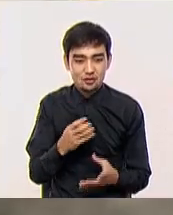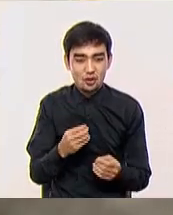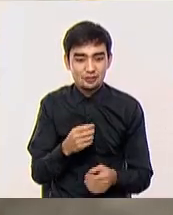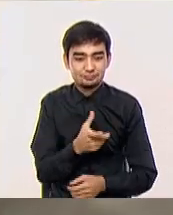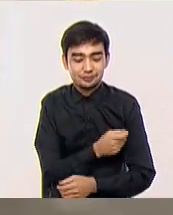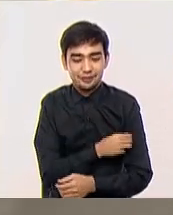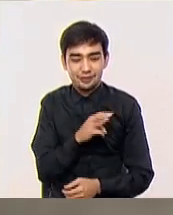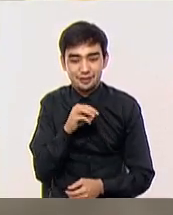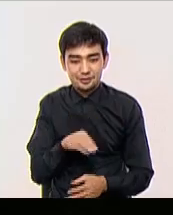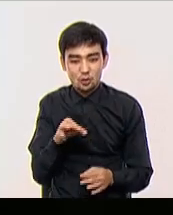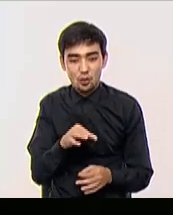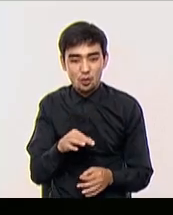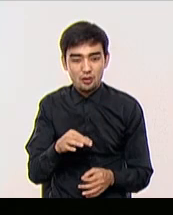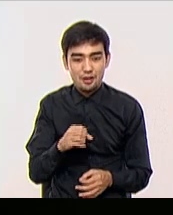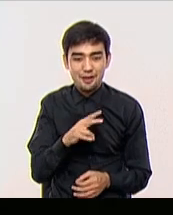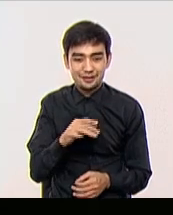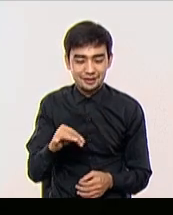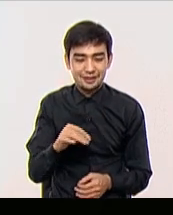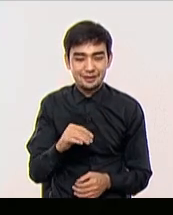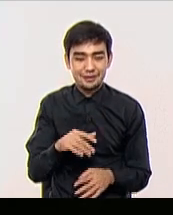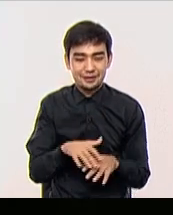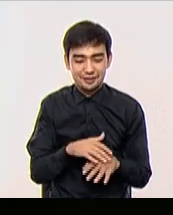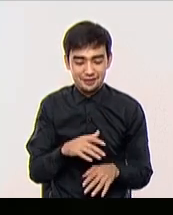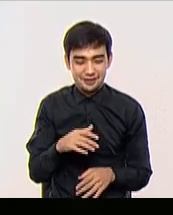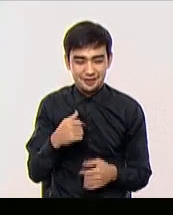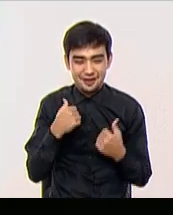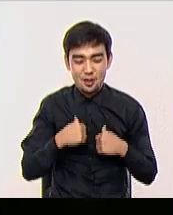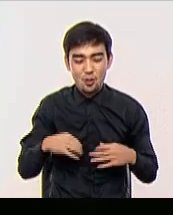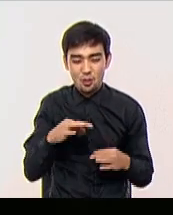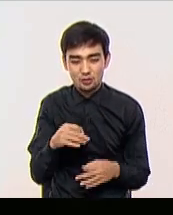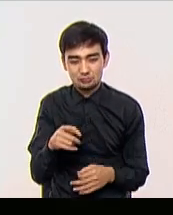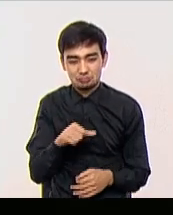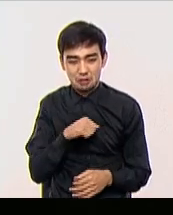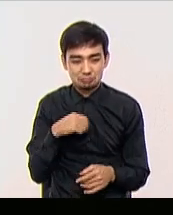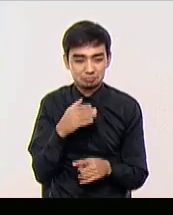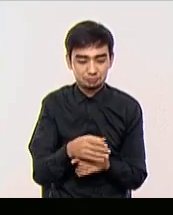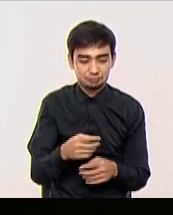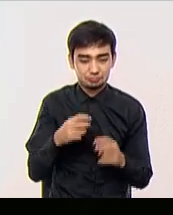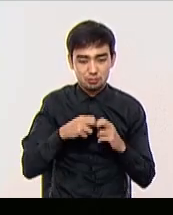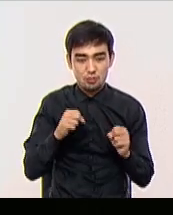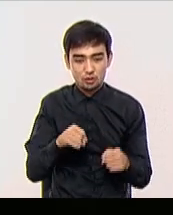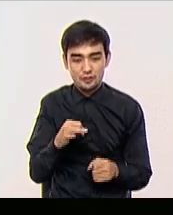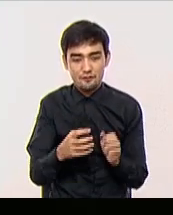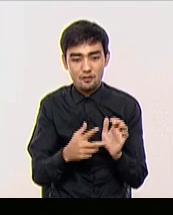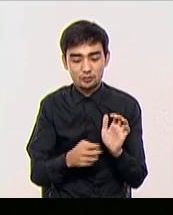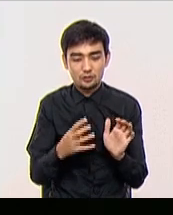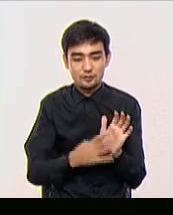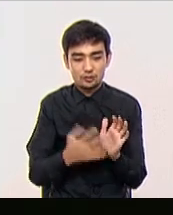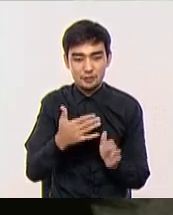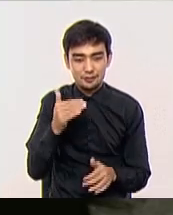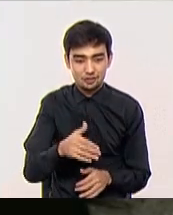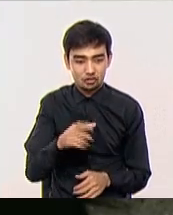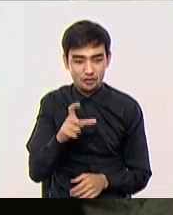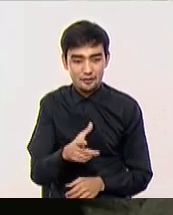тест на антитела надо сдать добровольно, по желанию. На данный момент оба компонента получили 895 тысяч